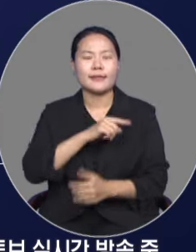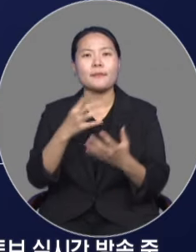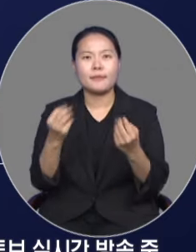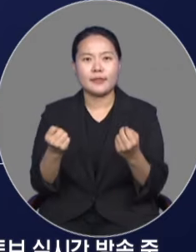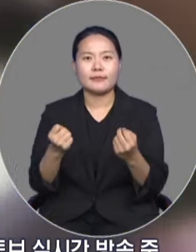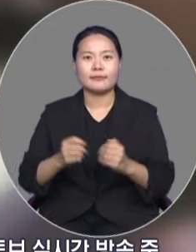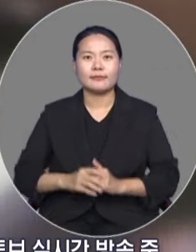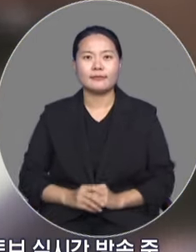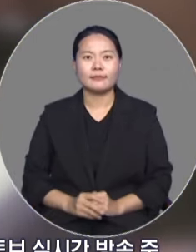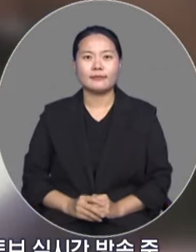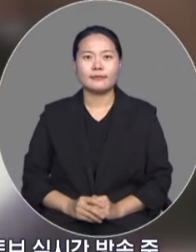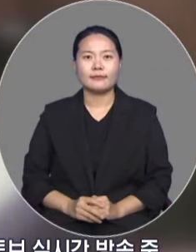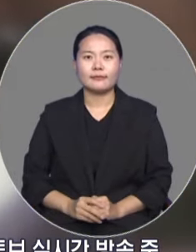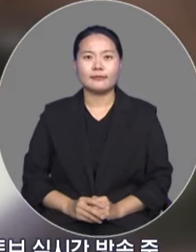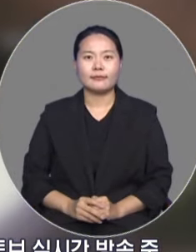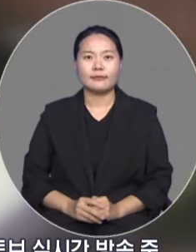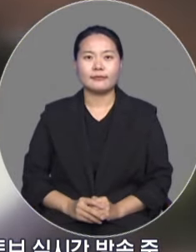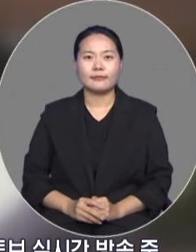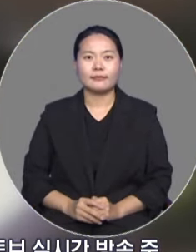많았습니다.